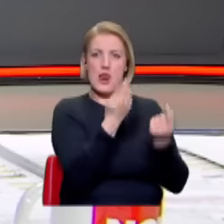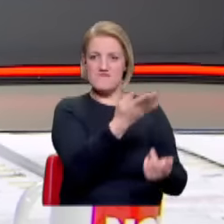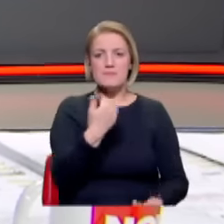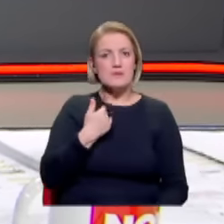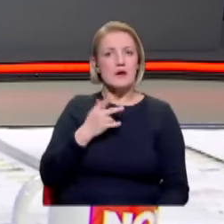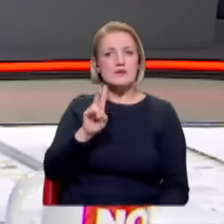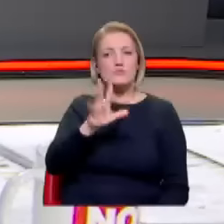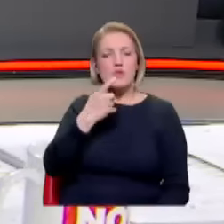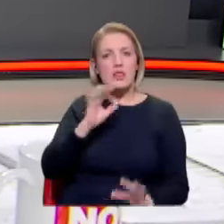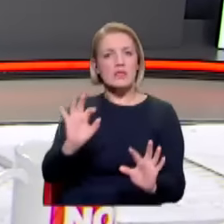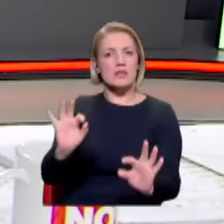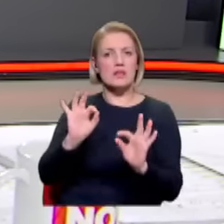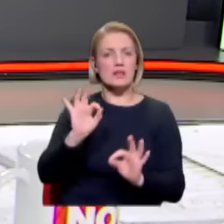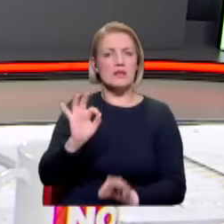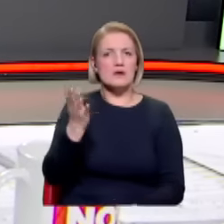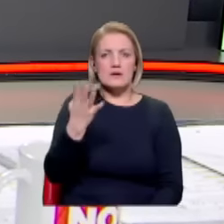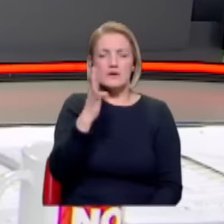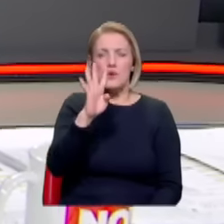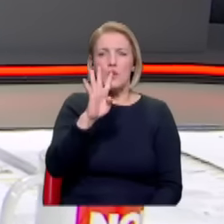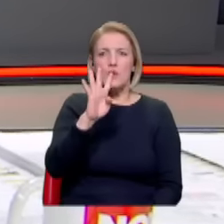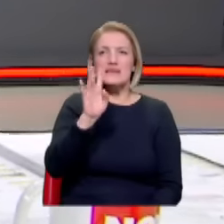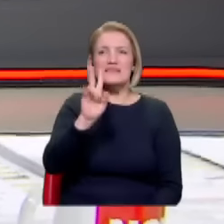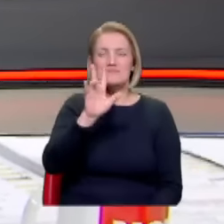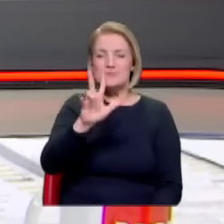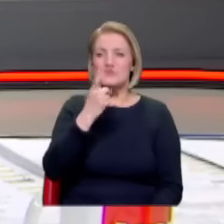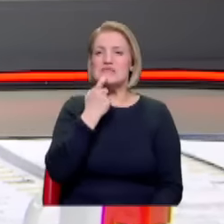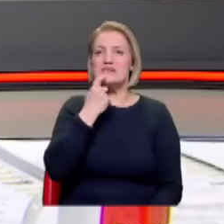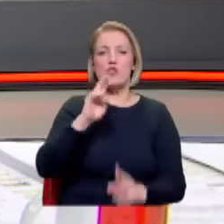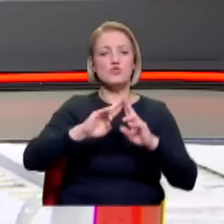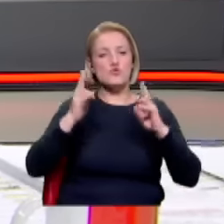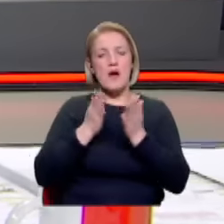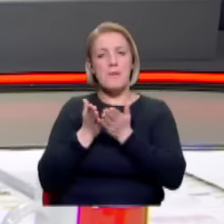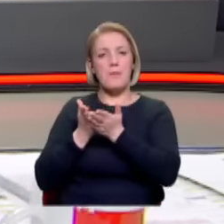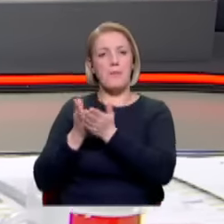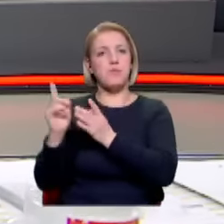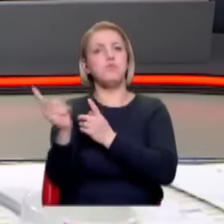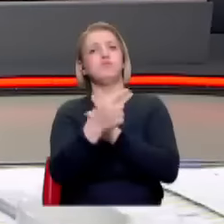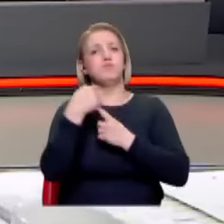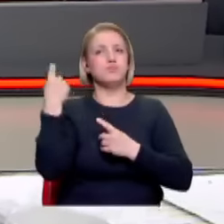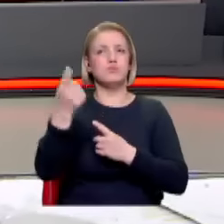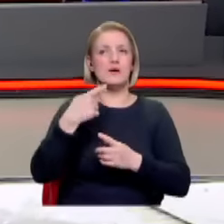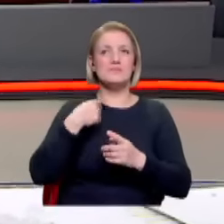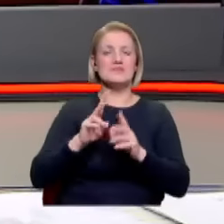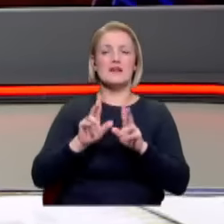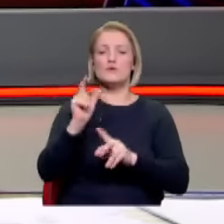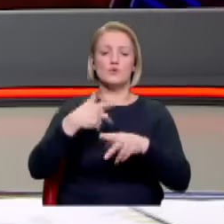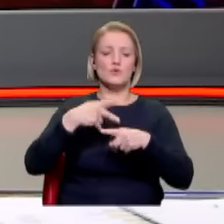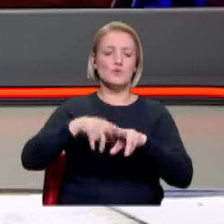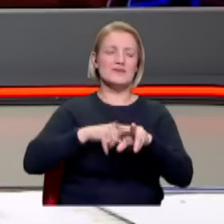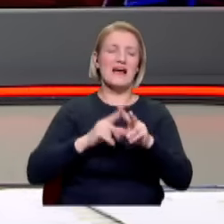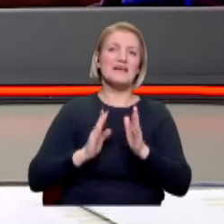25 yılda dünyayı 5 kez dolaşırdık demiş bir izleyicimiz. Dünya turu. Bir izleyicimiz de demiş ki bize uzay gemisi